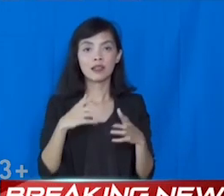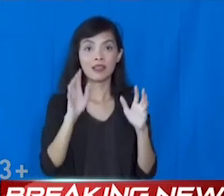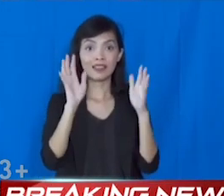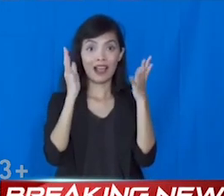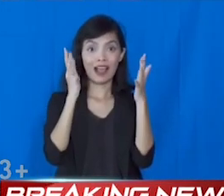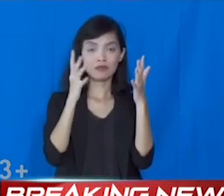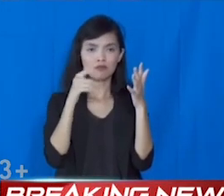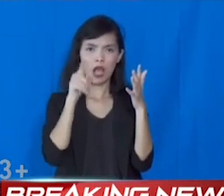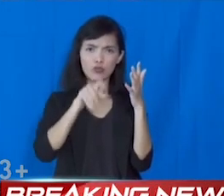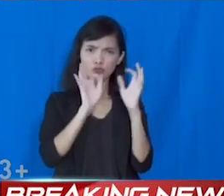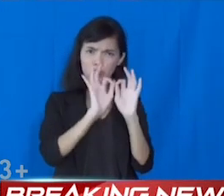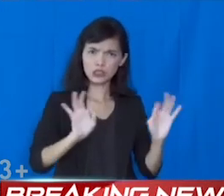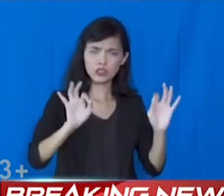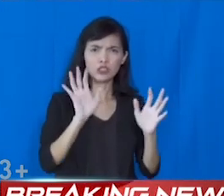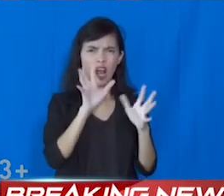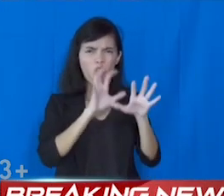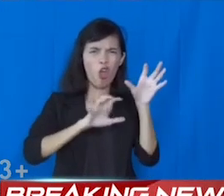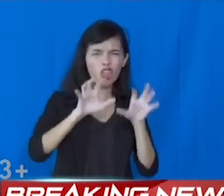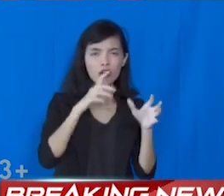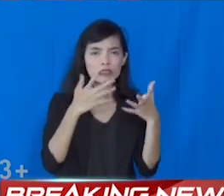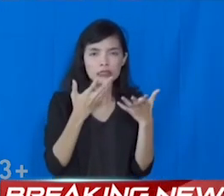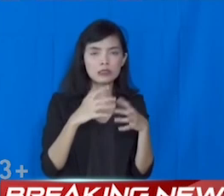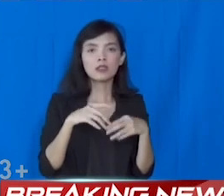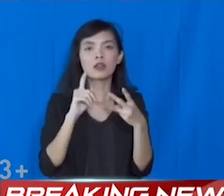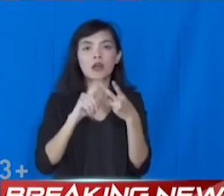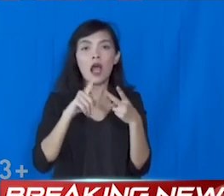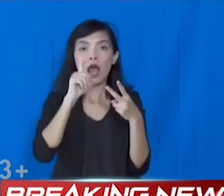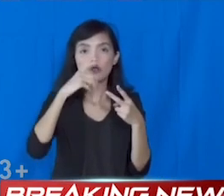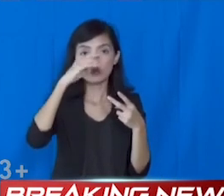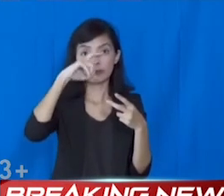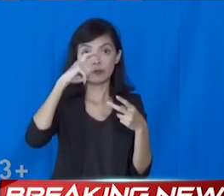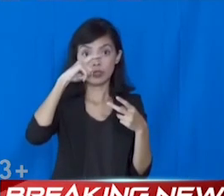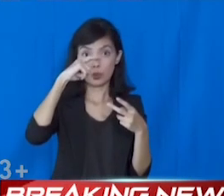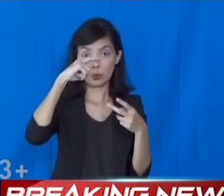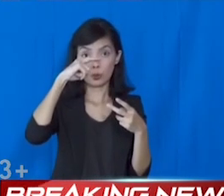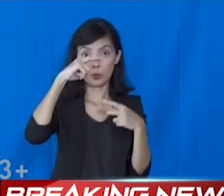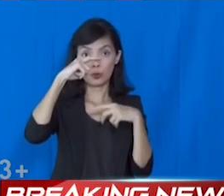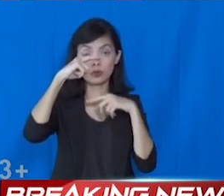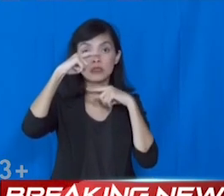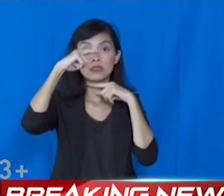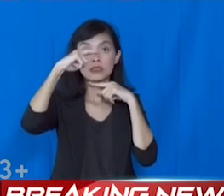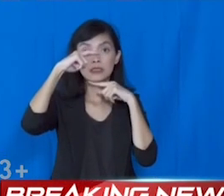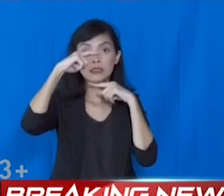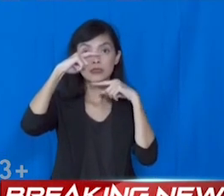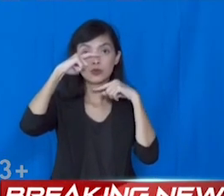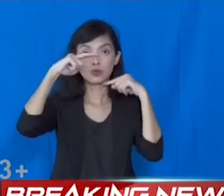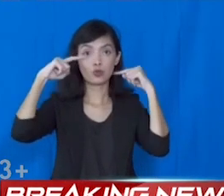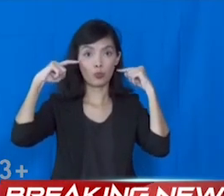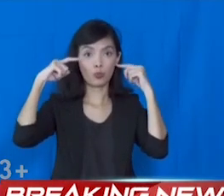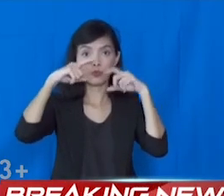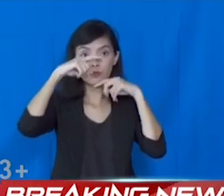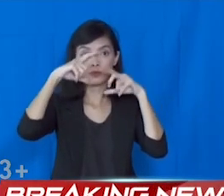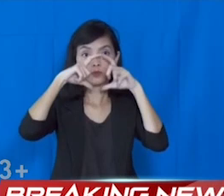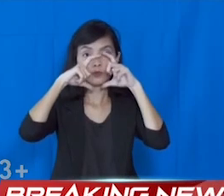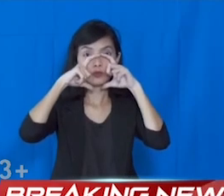yang digunakan bersih dan harus menutupi hidung hingga dagu serta tidak